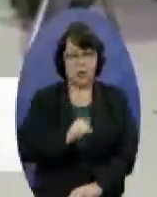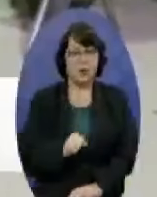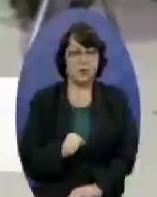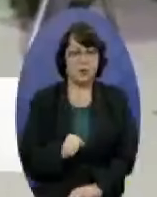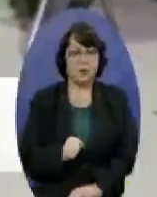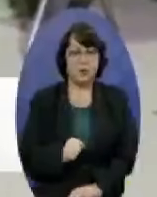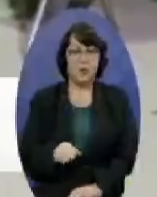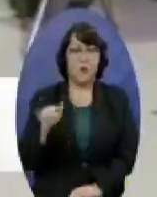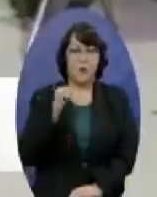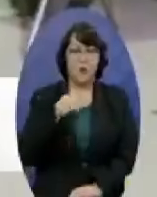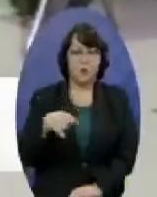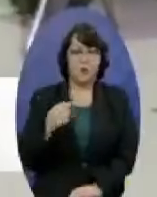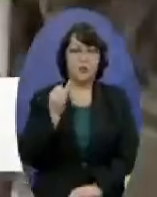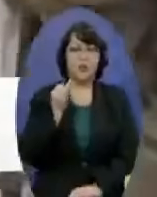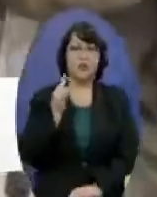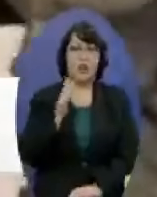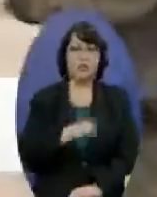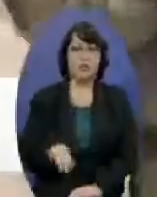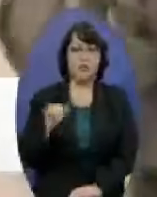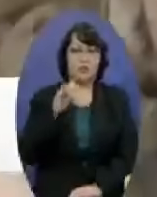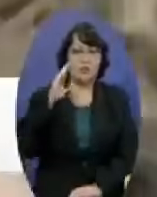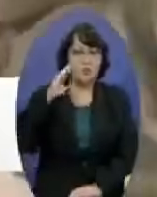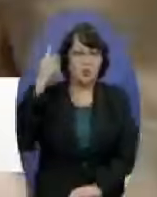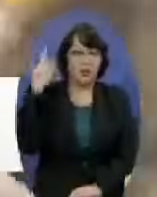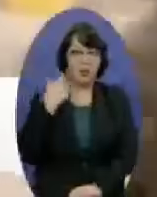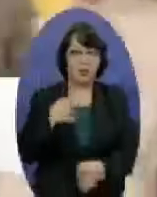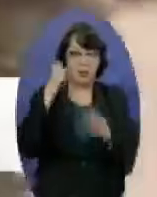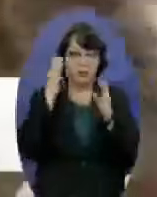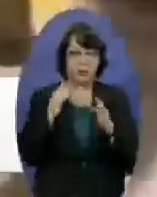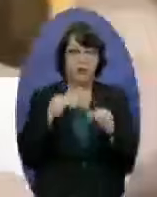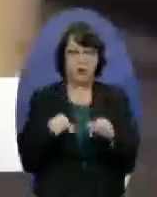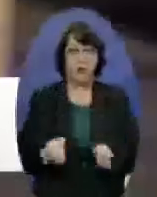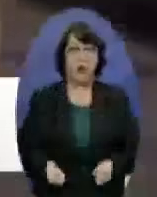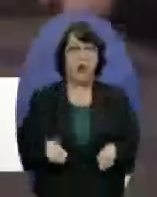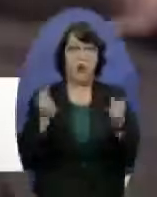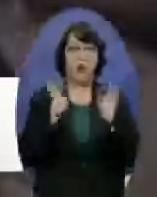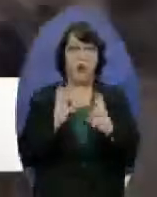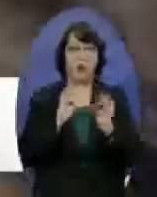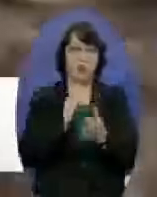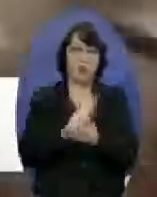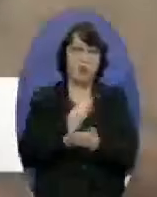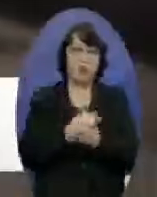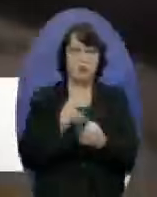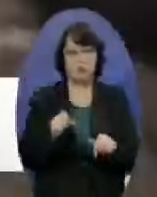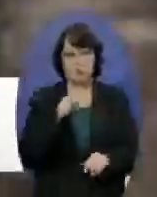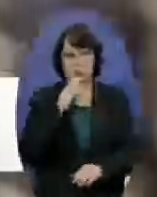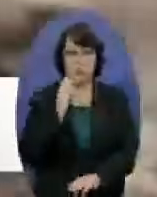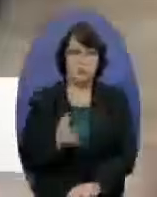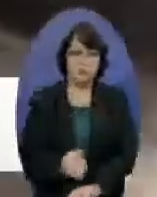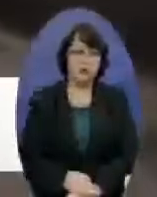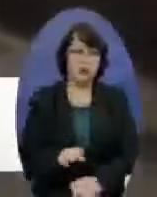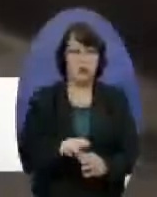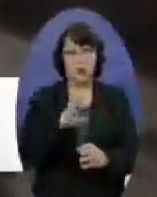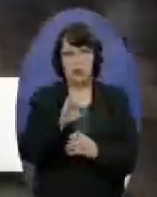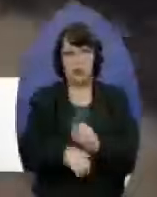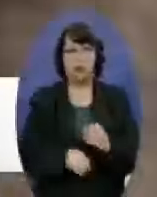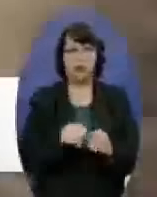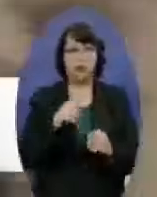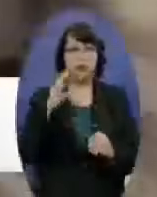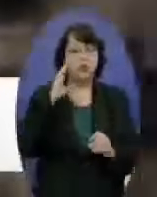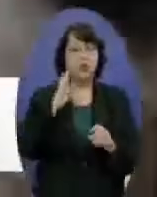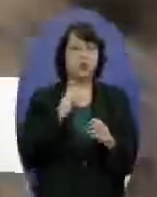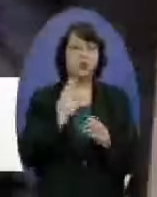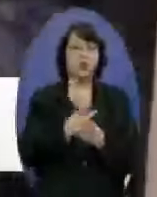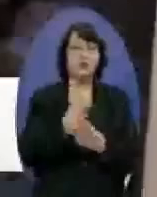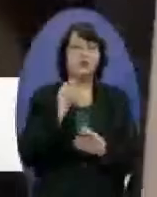Эспер тус улс Иракийн нутгаас цэргээ гаргах шийдвэр одоохондоо гаргаагүй байгаа гэдгийг өнөөдөр мэдгдээд байна. Түүнчлэн олон улсын эвслийн төвч та